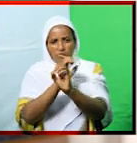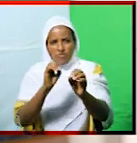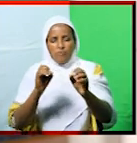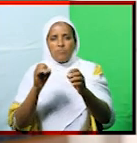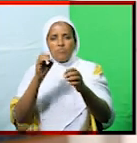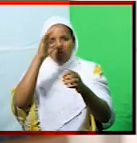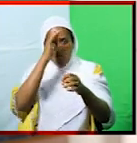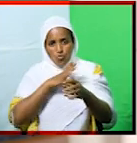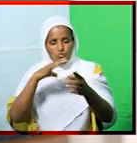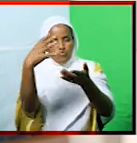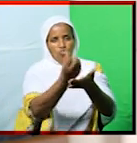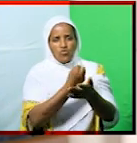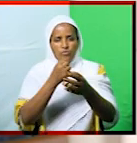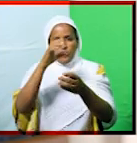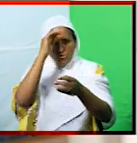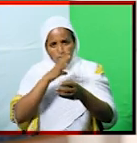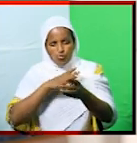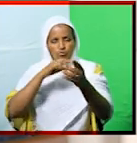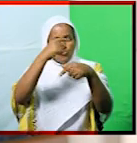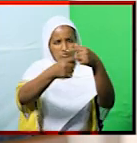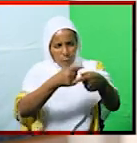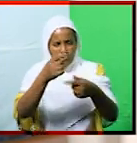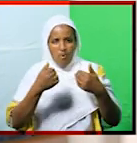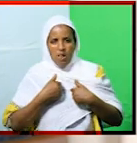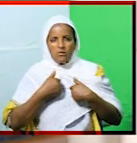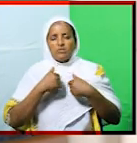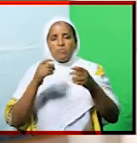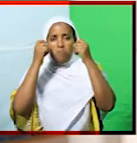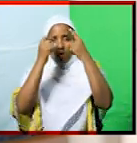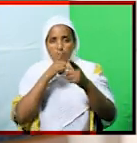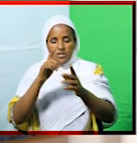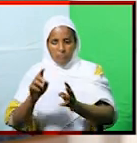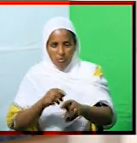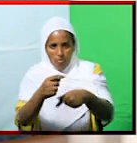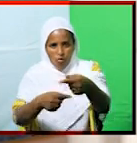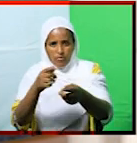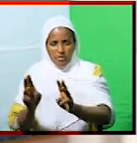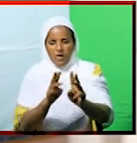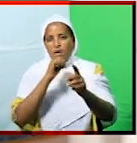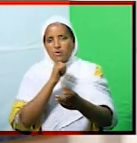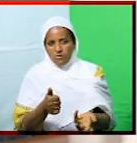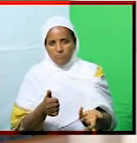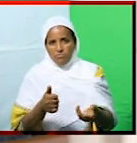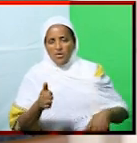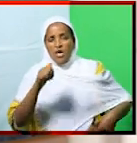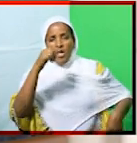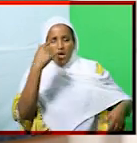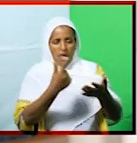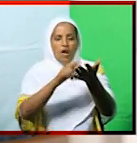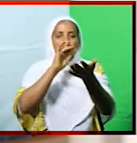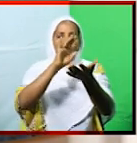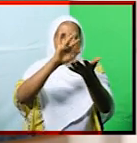ጋር አንድም እንደመሆነ የማትታመምና ስለዚህ ይህንን አንድ ያደረገ መካከለኛ ማለት ስለዚህ